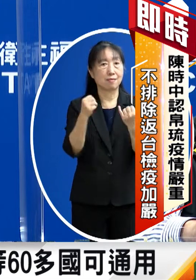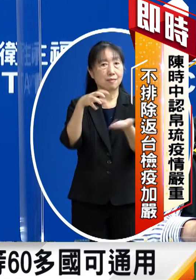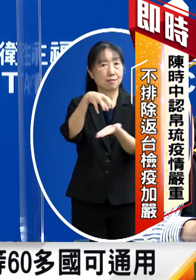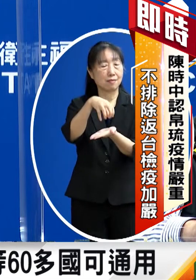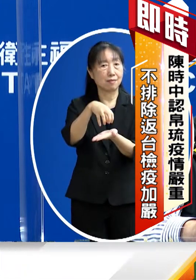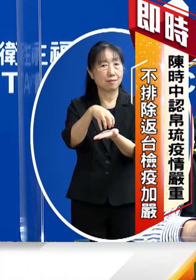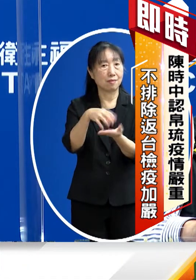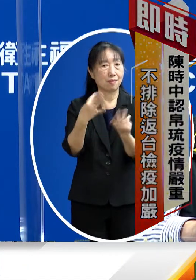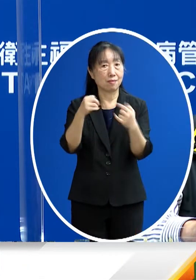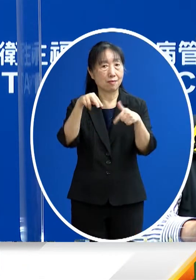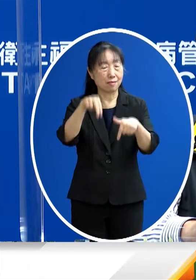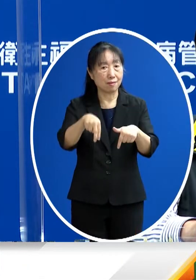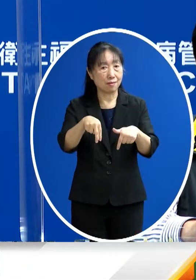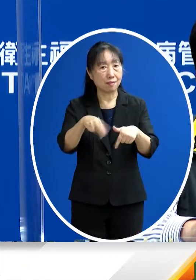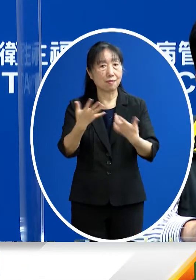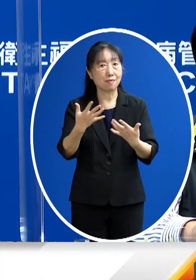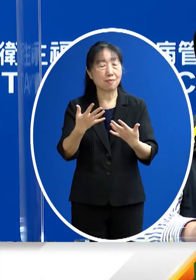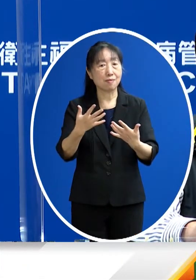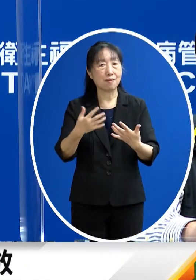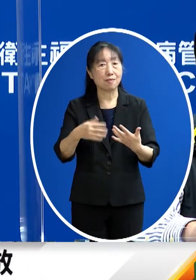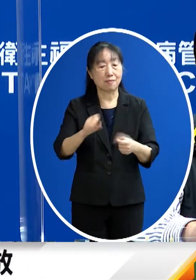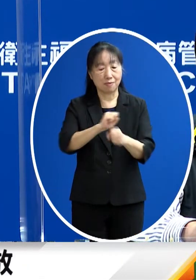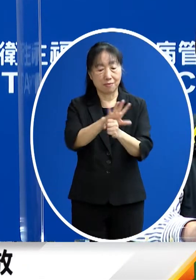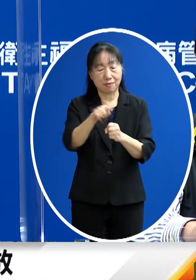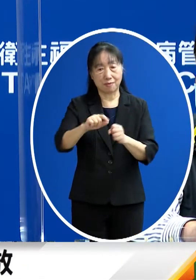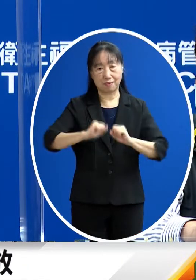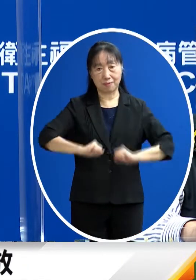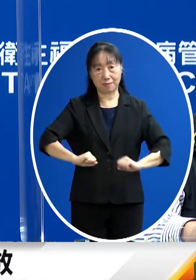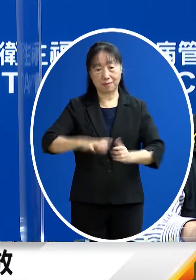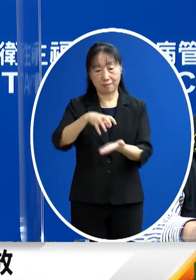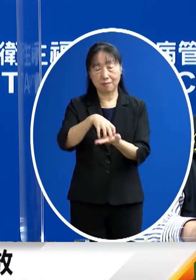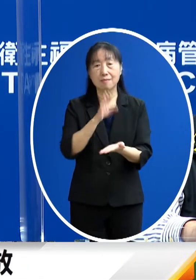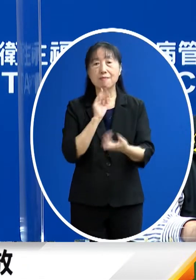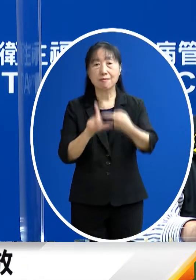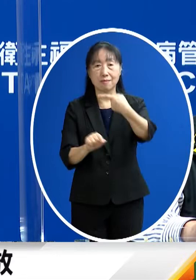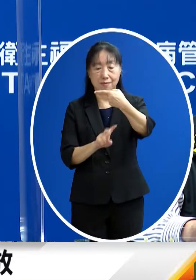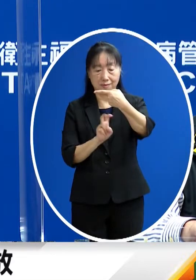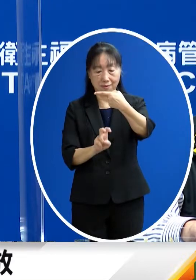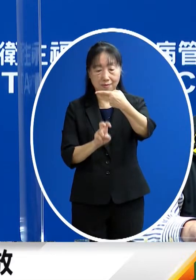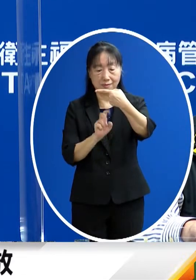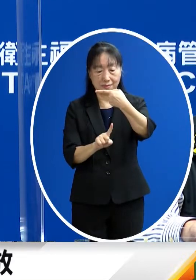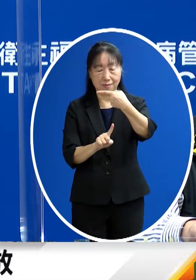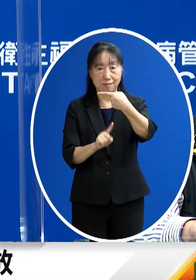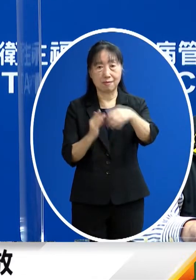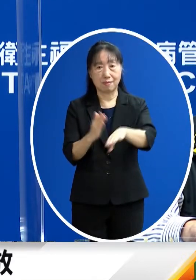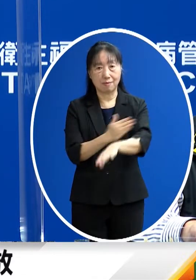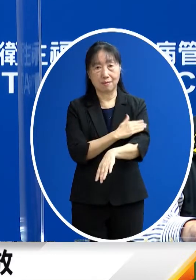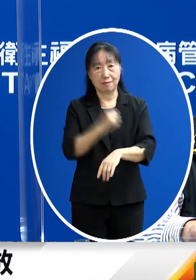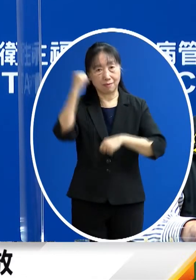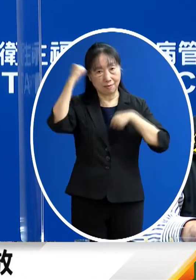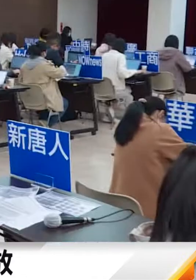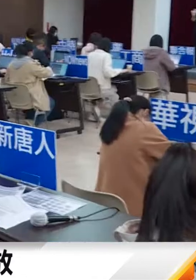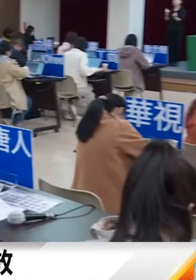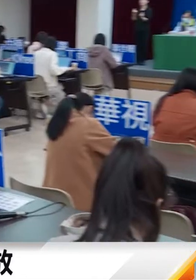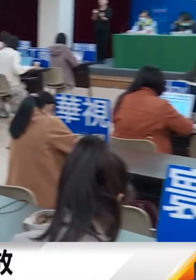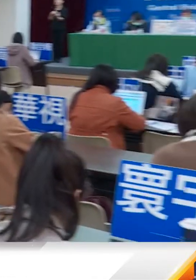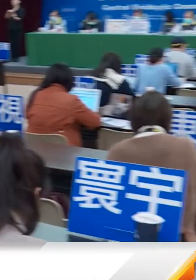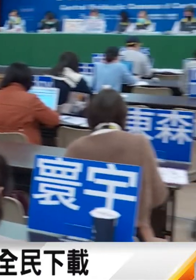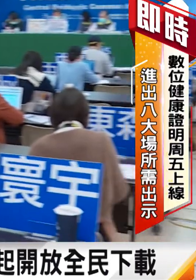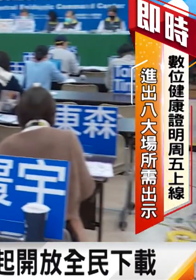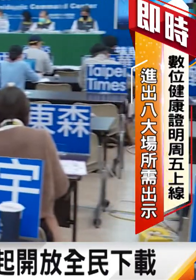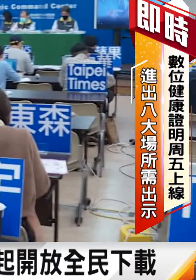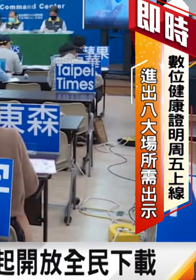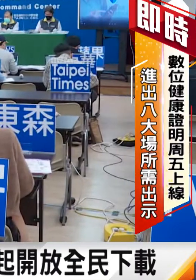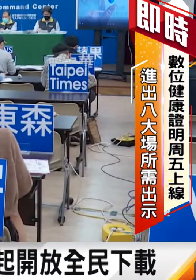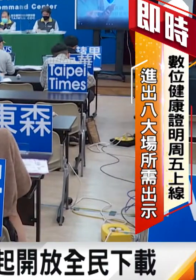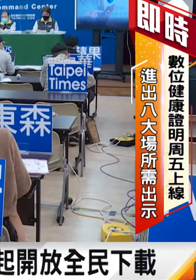数位新冠病毒的健康证明，我们在1月20日起、21号起上午8时开放。 指挥中心